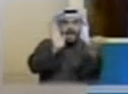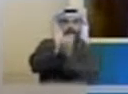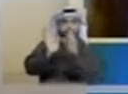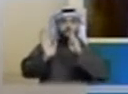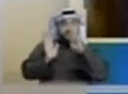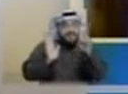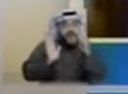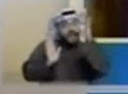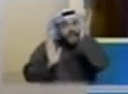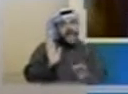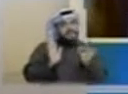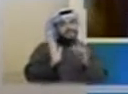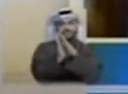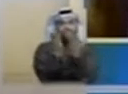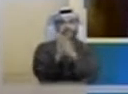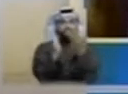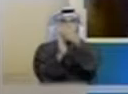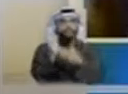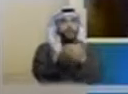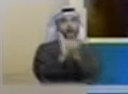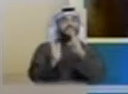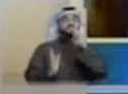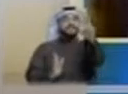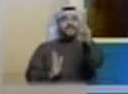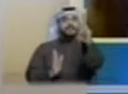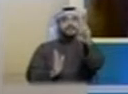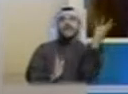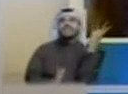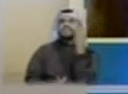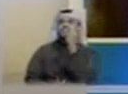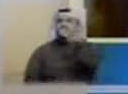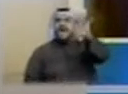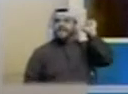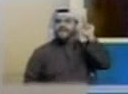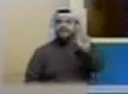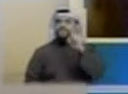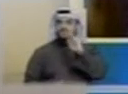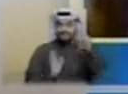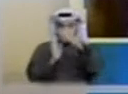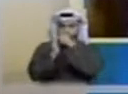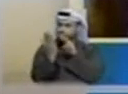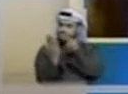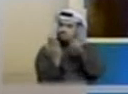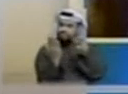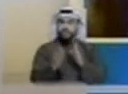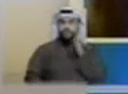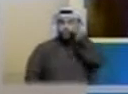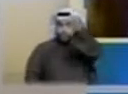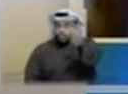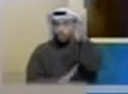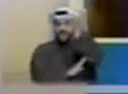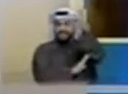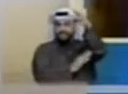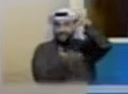الجواز. إذا كان صلاحية الجواز أقل من سنة لا يمكن بأي حال من الأحوال نضع لك الإقامة إلا بعد ما تروح تتجه إلى سفارة